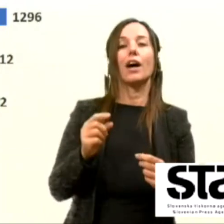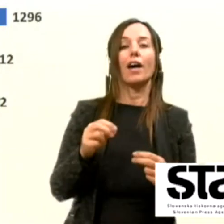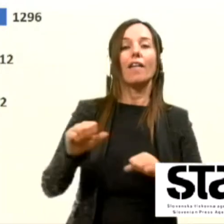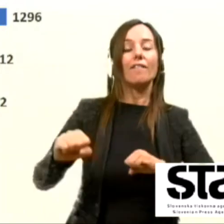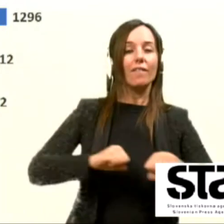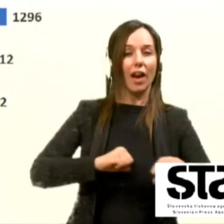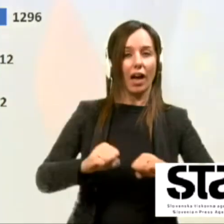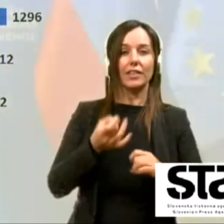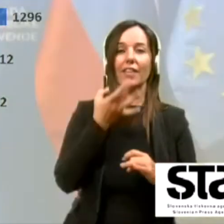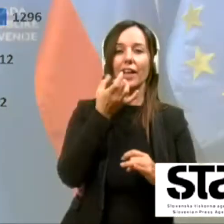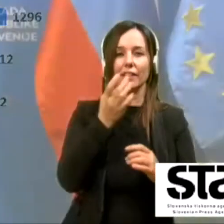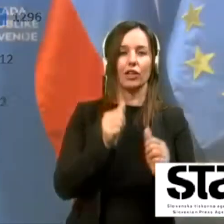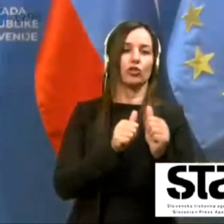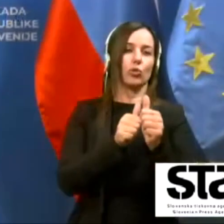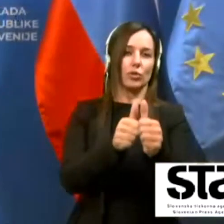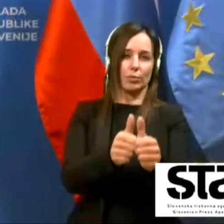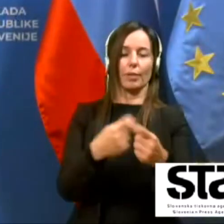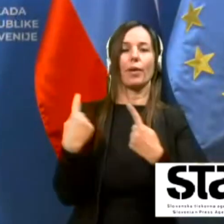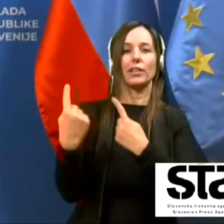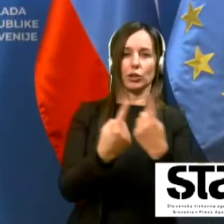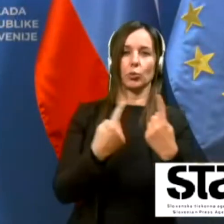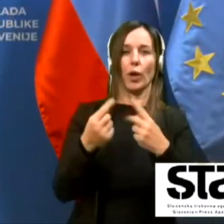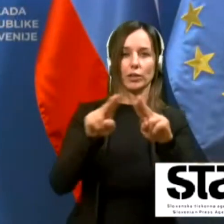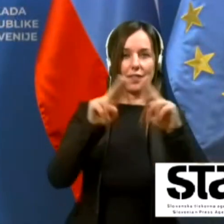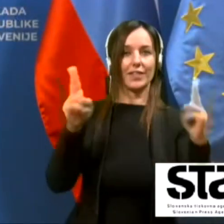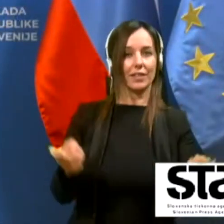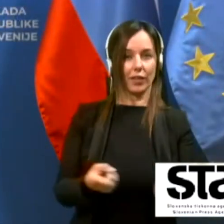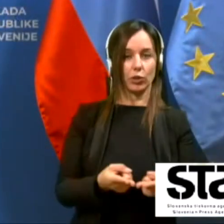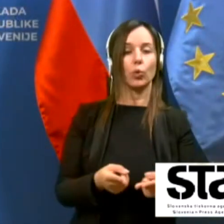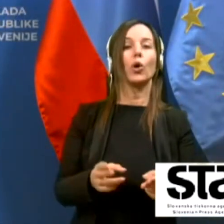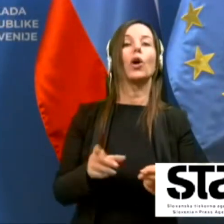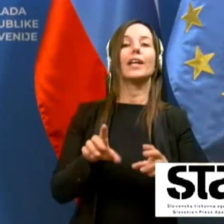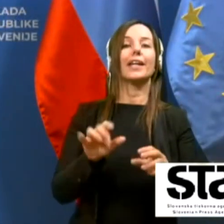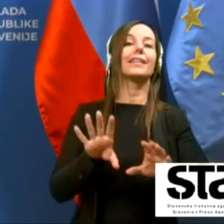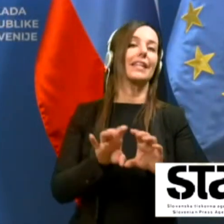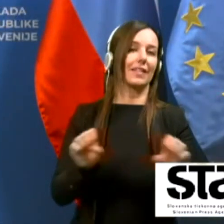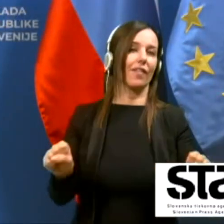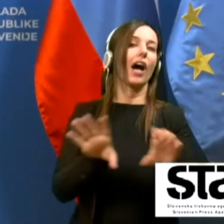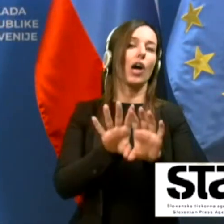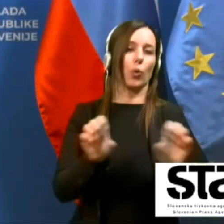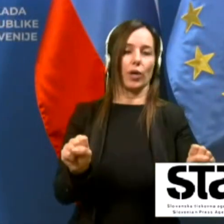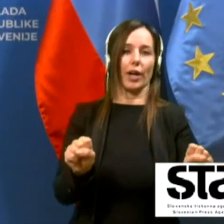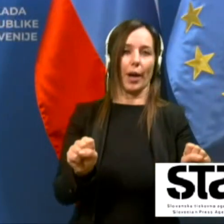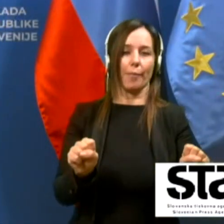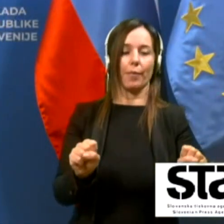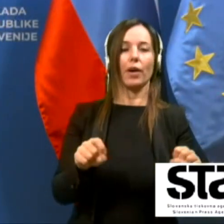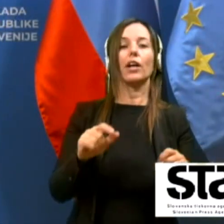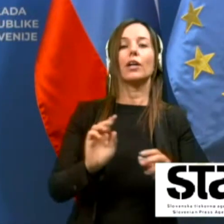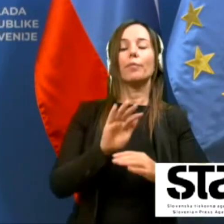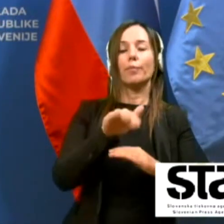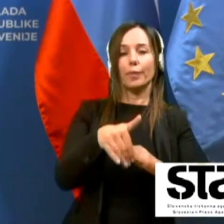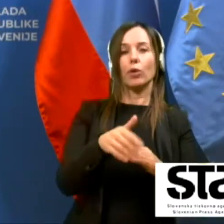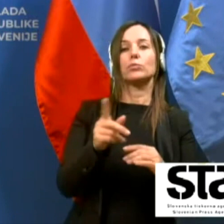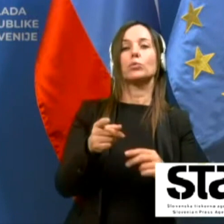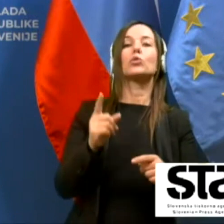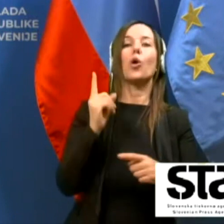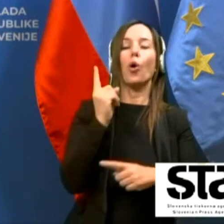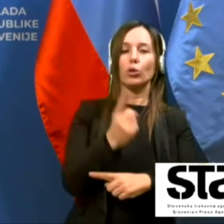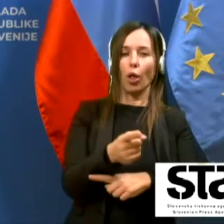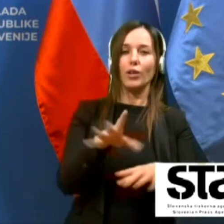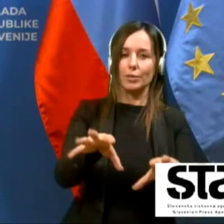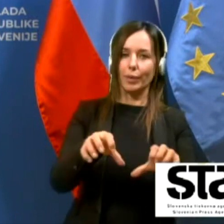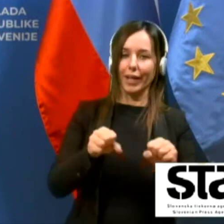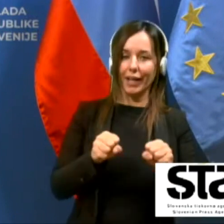spremlja razmere po svetu in seveda ukrepa. Čez vikend je v veljavo vstopil odlok o spremembah odloka o odrejanju in